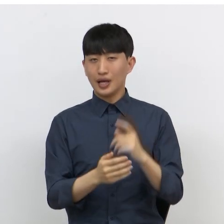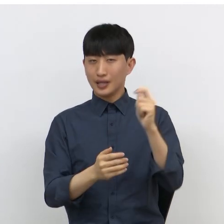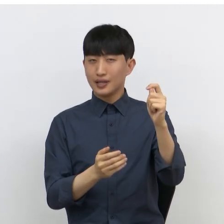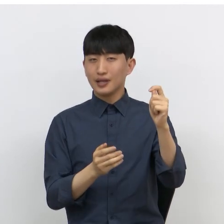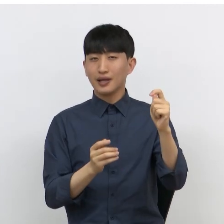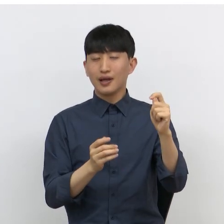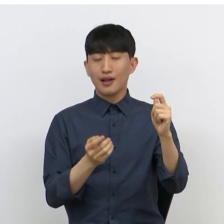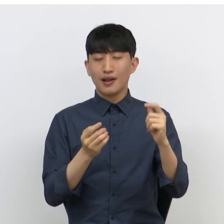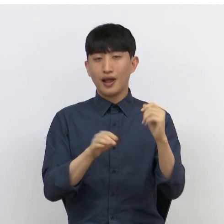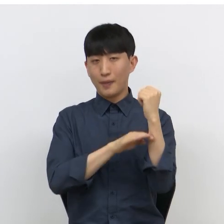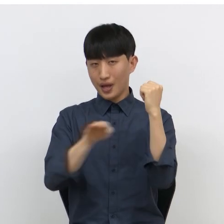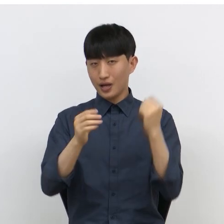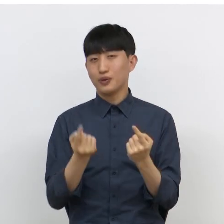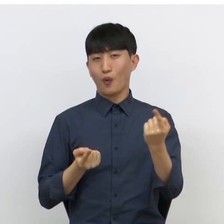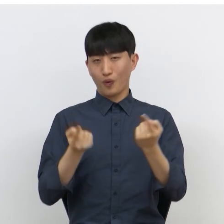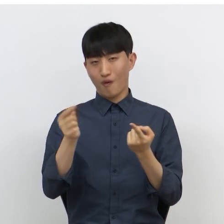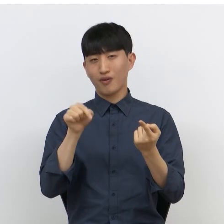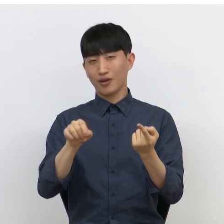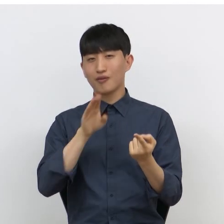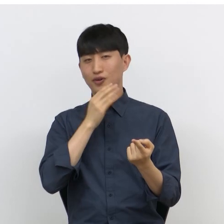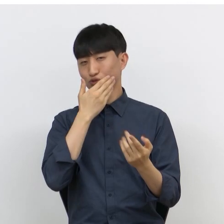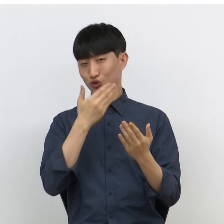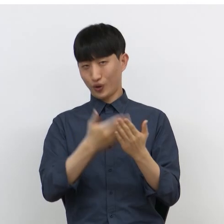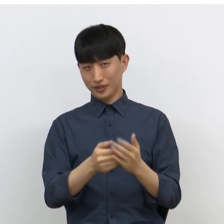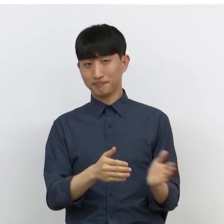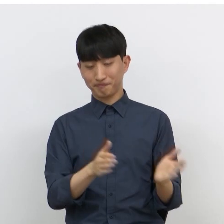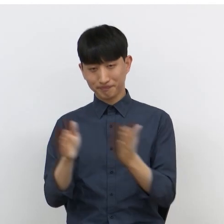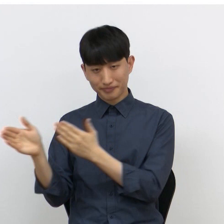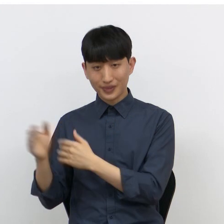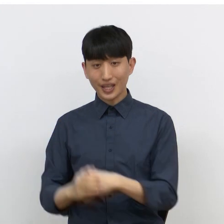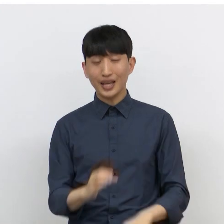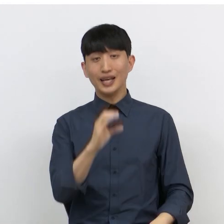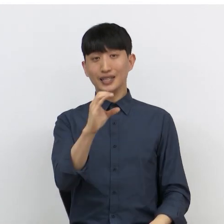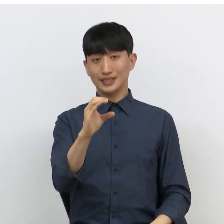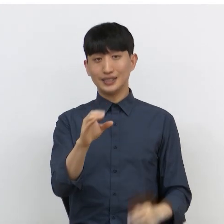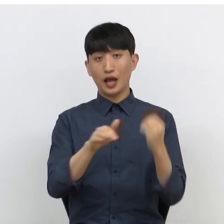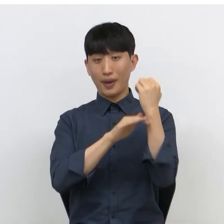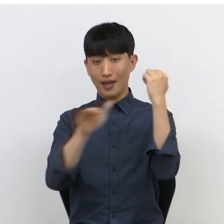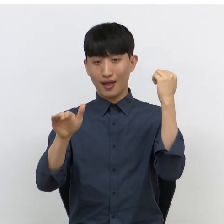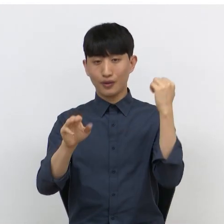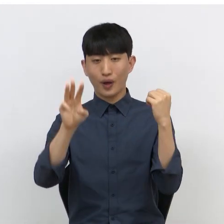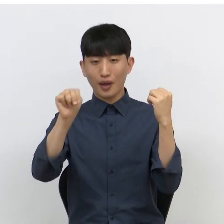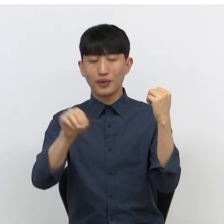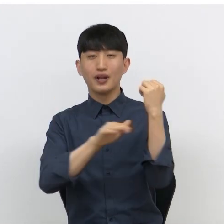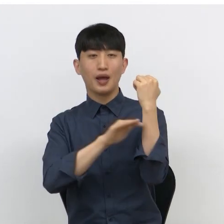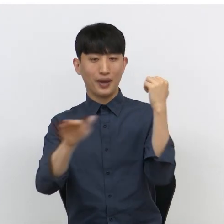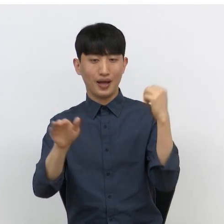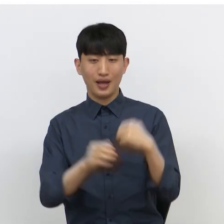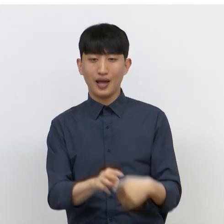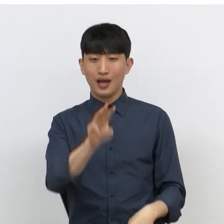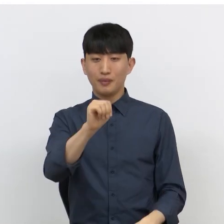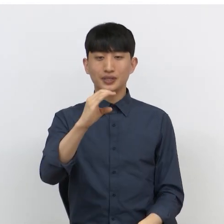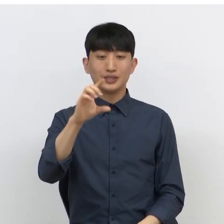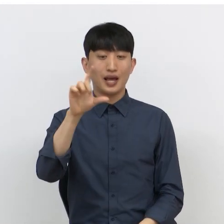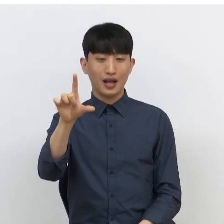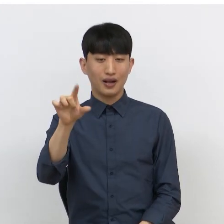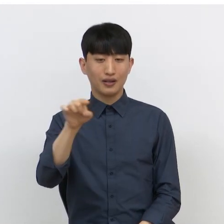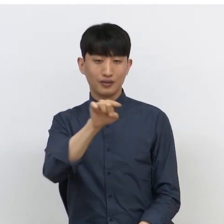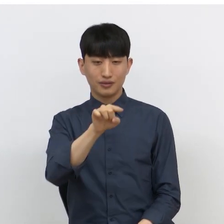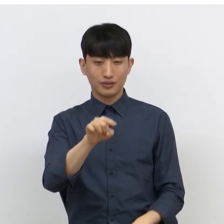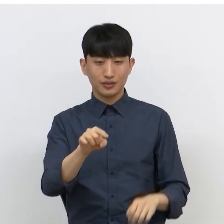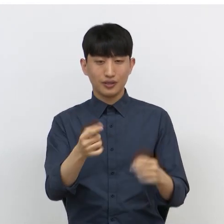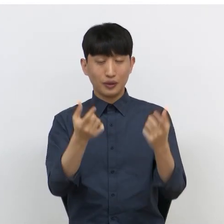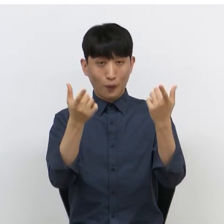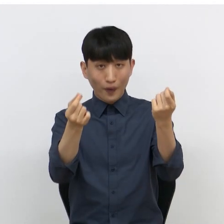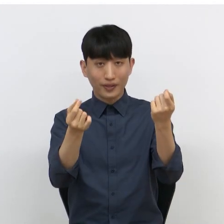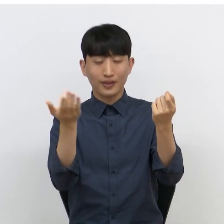것이 되게 중요합니다. 자, 그 다음에 이제 C레벨이라고 하는 거고, M레벨이라고 하는 거고, 또 M셀이라고 하는 동일한 용어를 쓰는